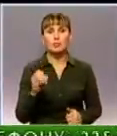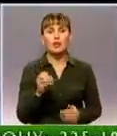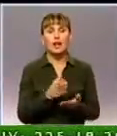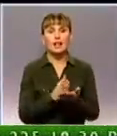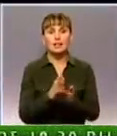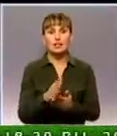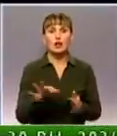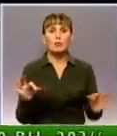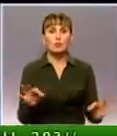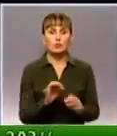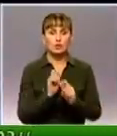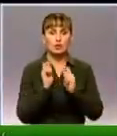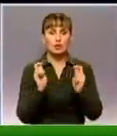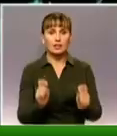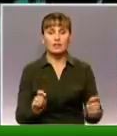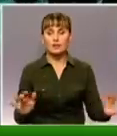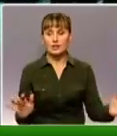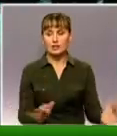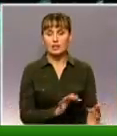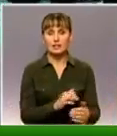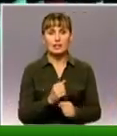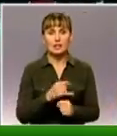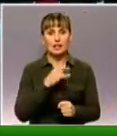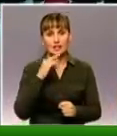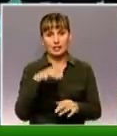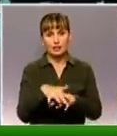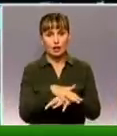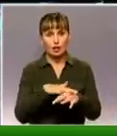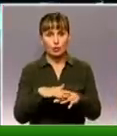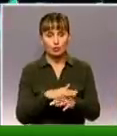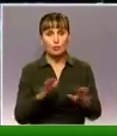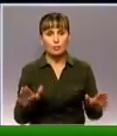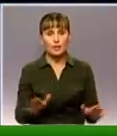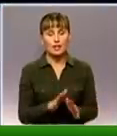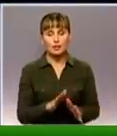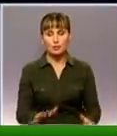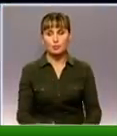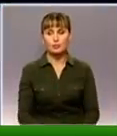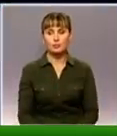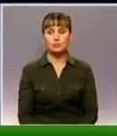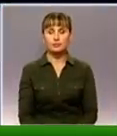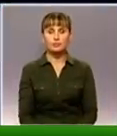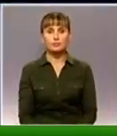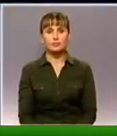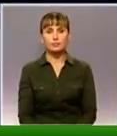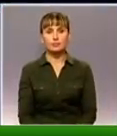зрителям музыкальный презент, сыграв на фортепиано казахскую народную песню «Япурай».